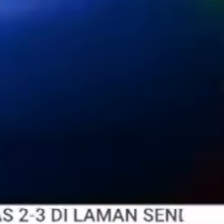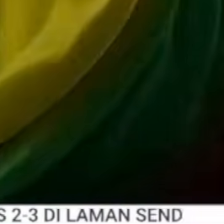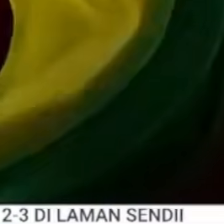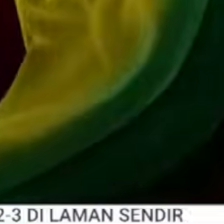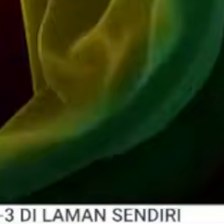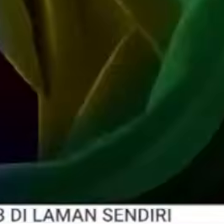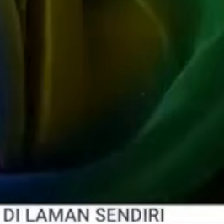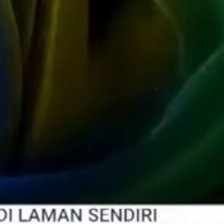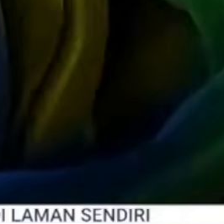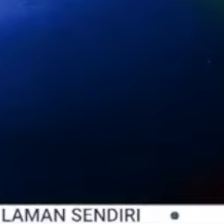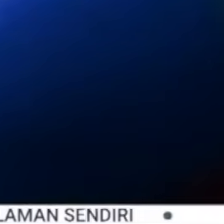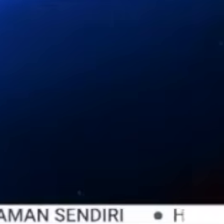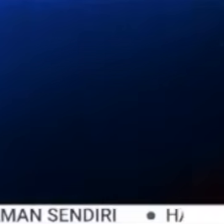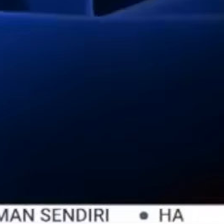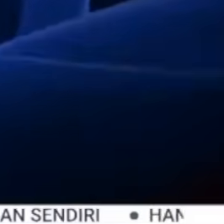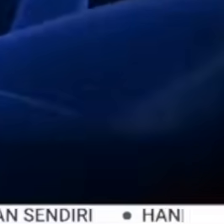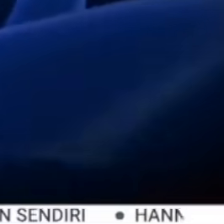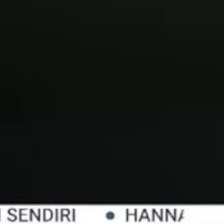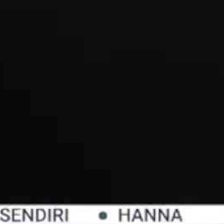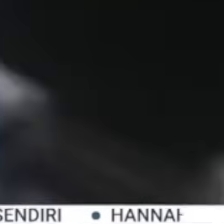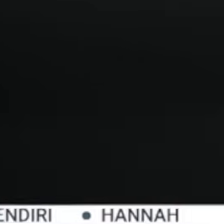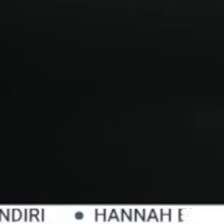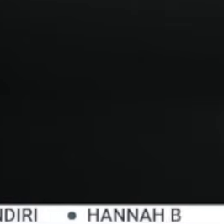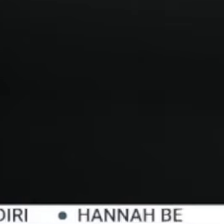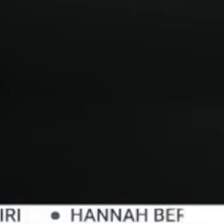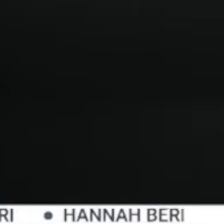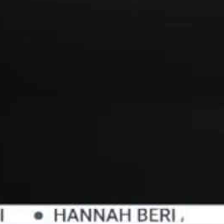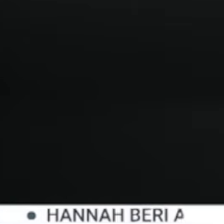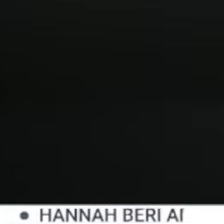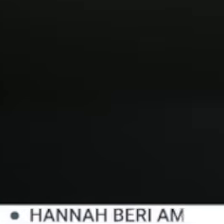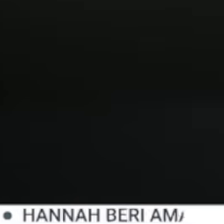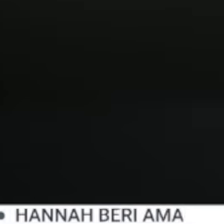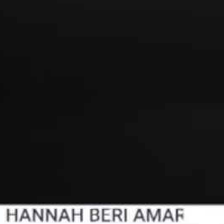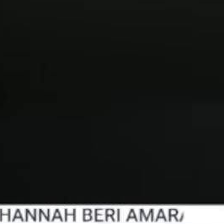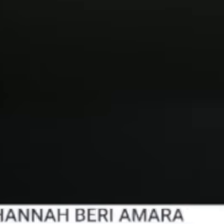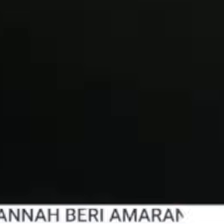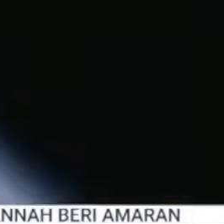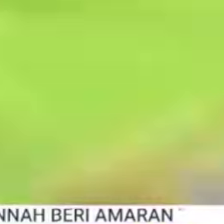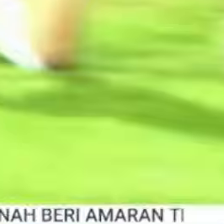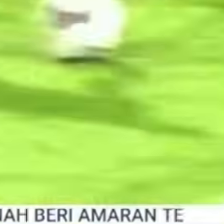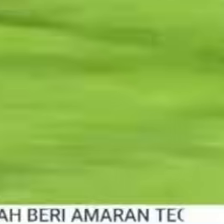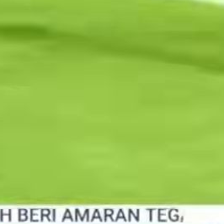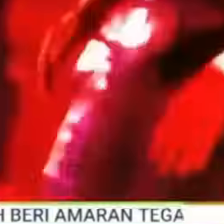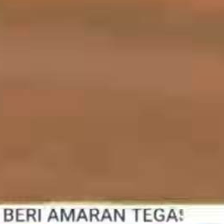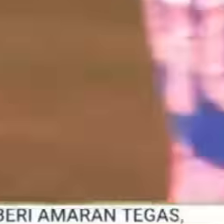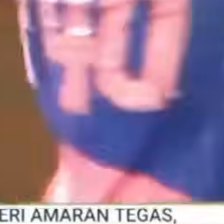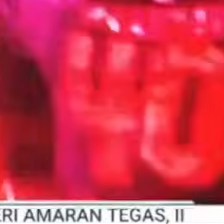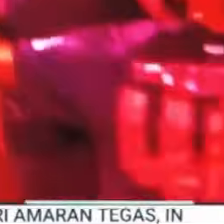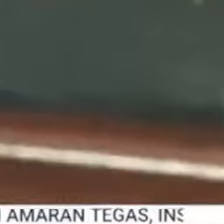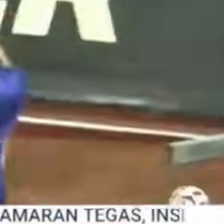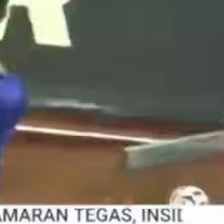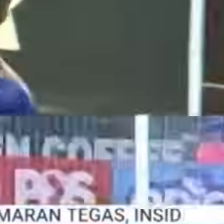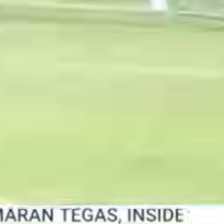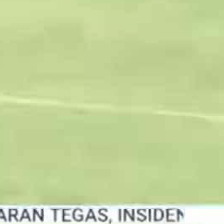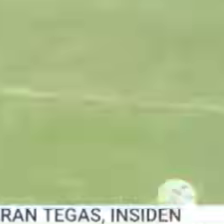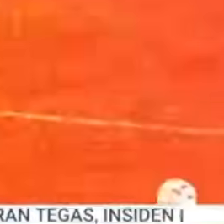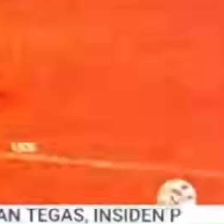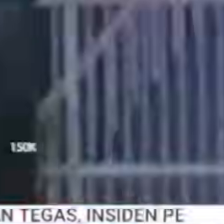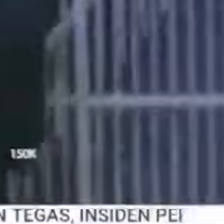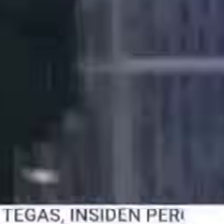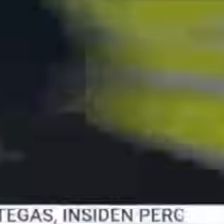pertembunganukan sorakan Liga Super 2023 bersama kami di